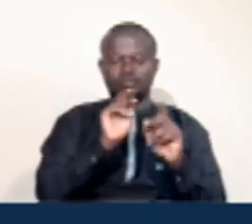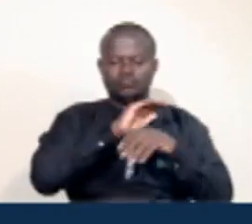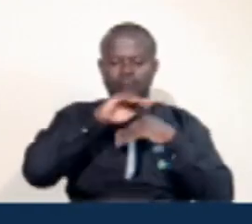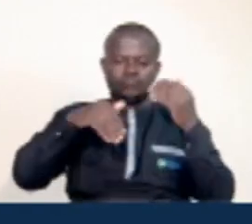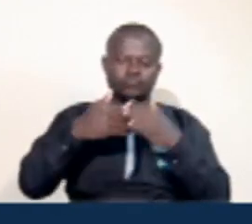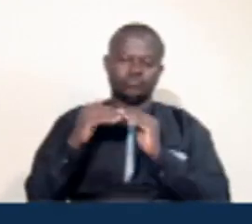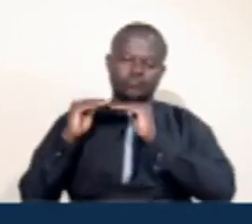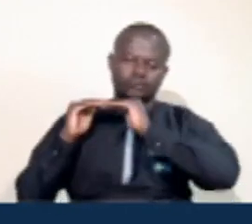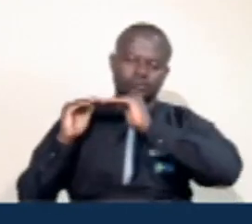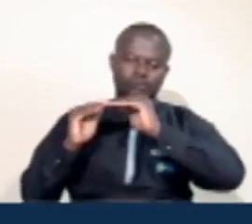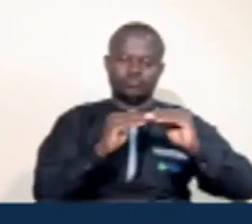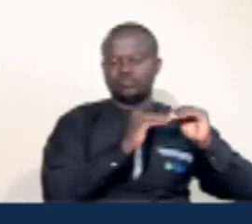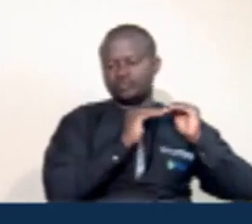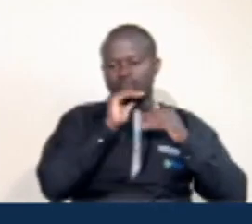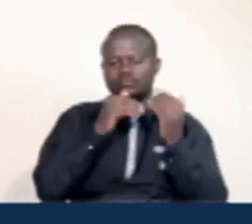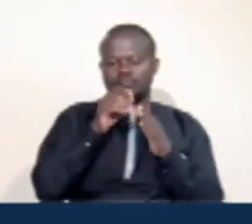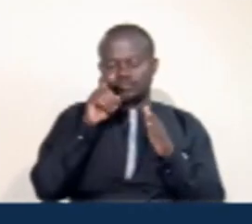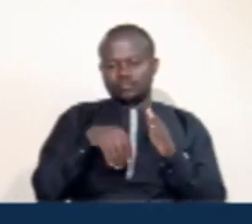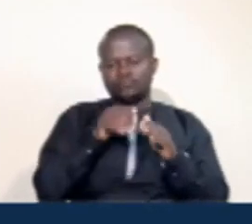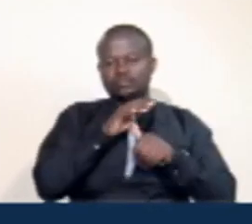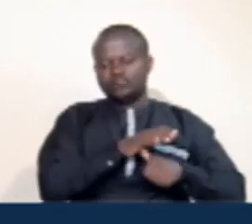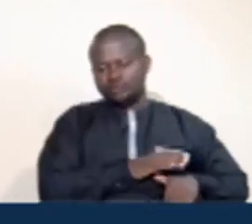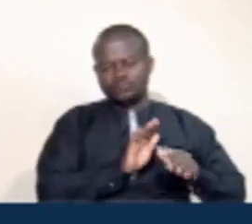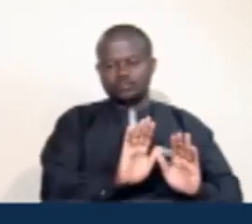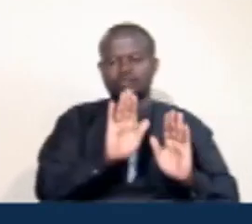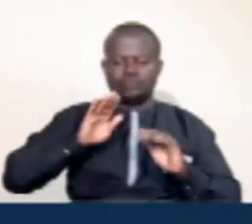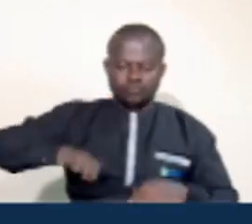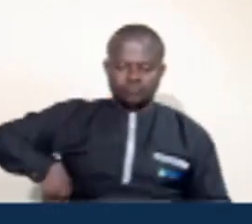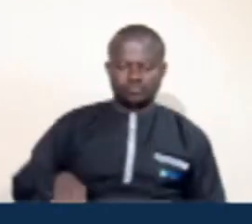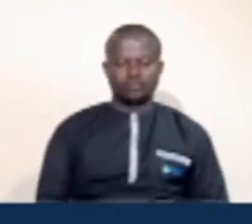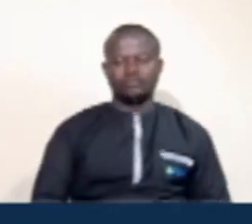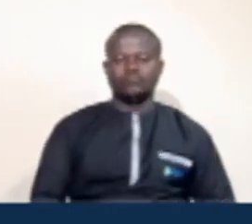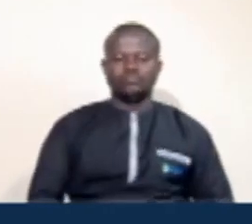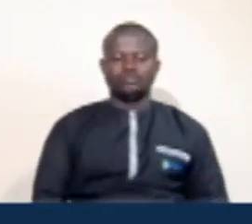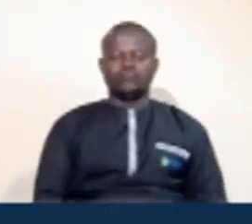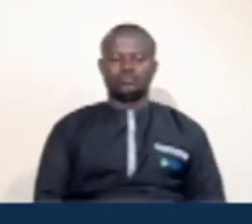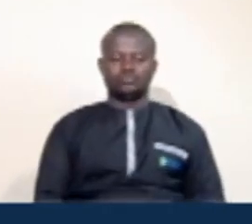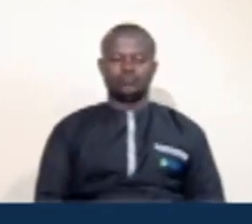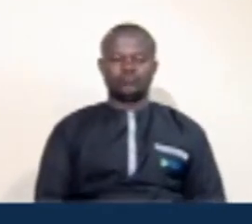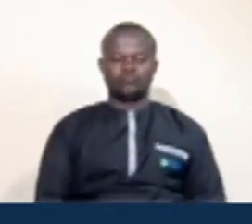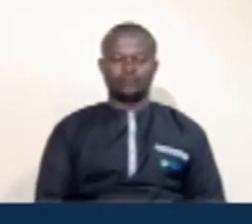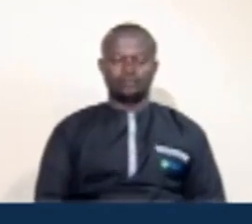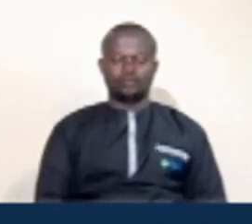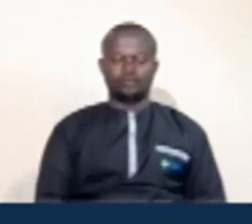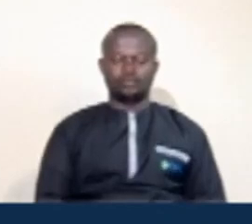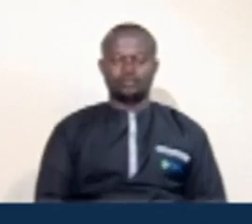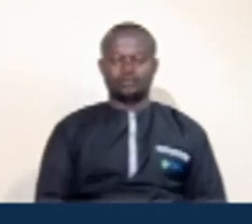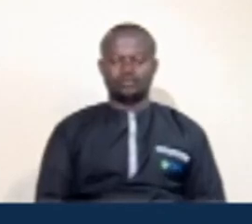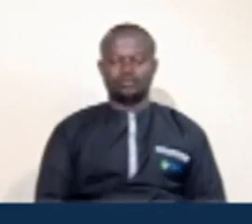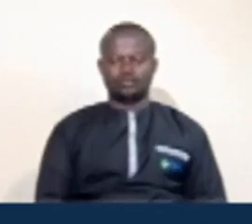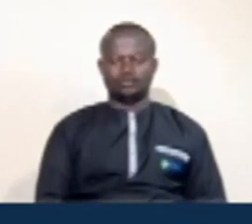bose barareshya kandi nta ukwiye gusigara inyuma. And it is a shared responsibility,